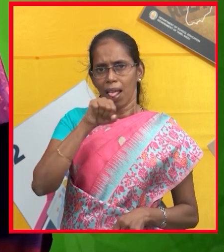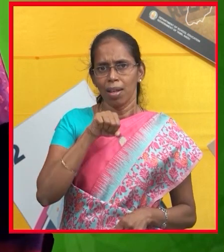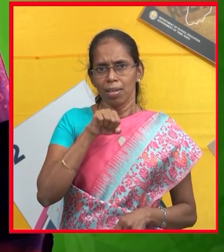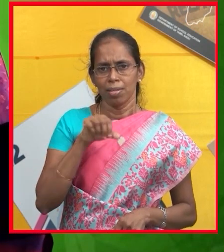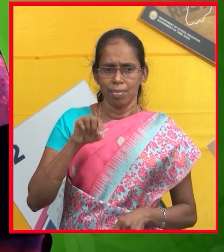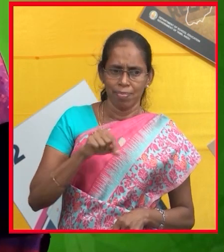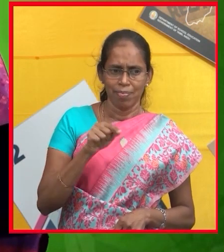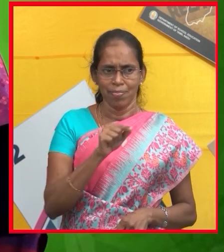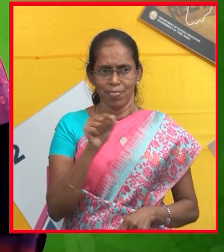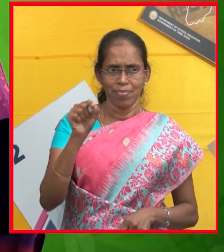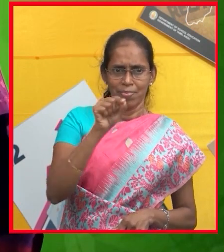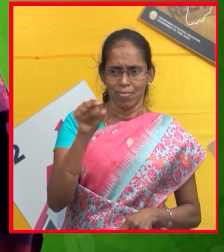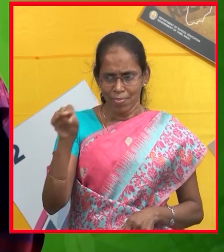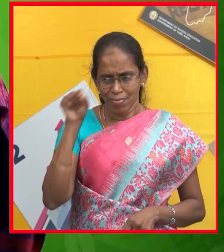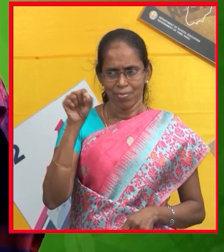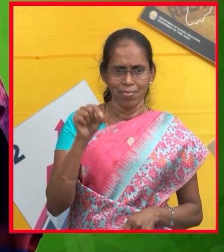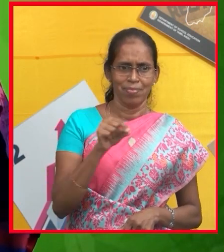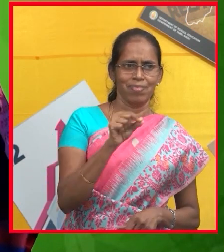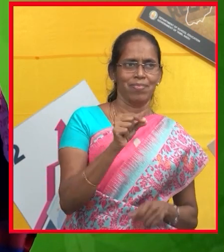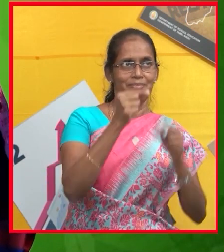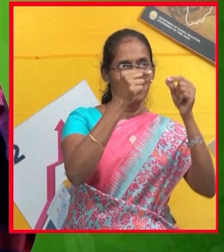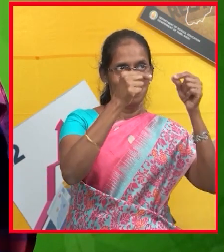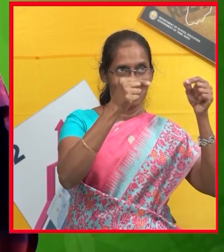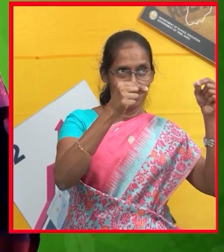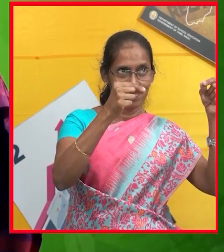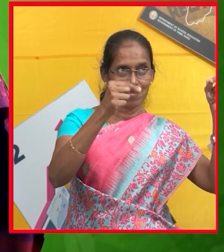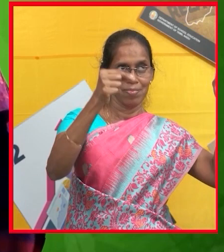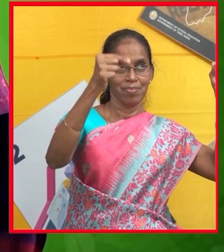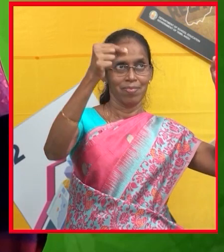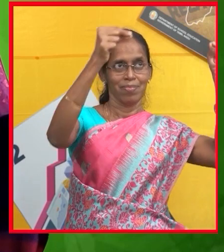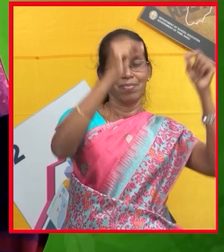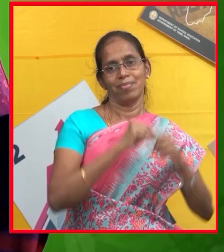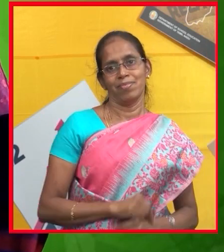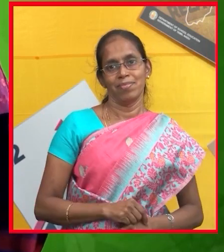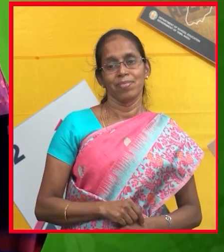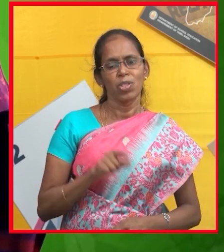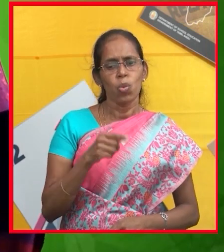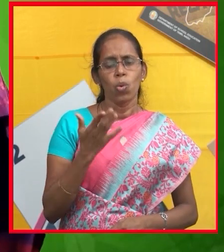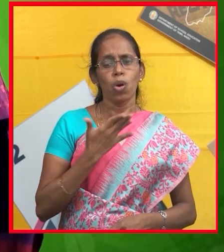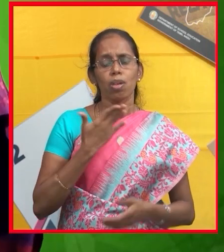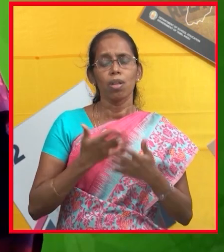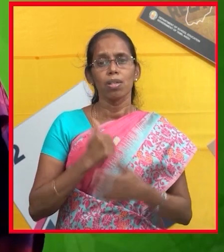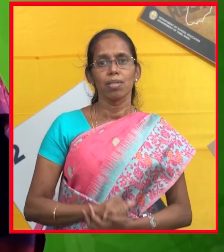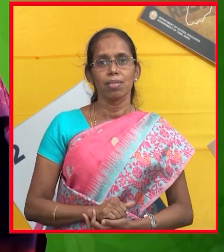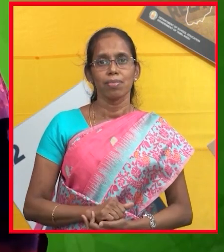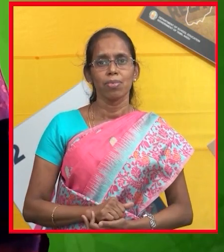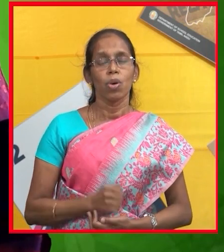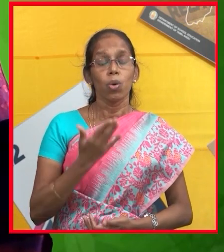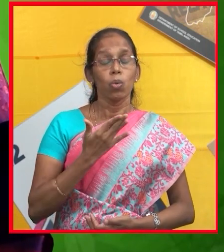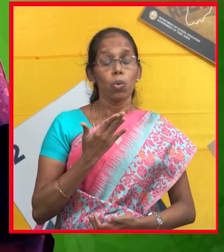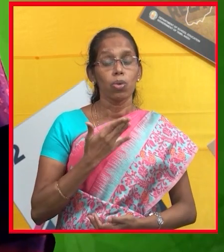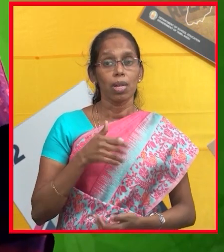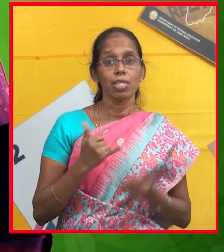ஒரு தேனடையை என்ன செய்யும், உருவாக்கும். அப்போ இந்த கதையிலேருந்து நம்ம என்ன தெரிஞ்சுக்கணும் அப்படின்னு பதில் சொல்கிறாரு. என்ன தெரிஞ்சுக்கிறோம்